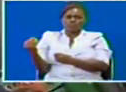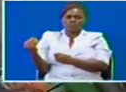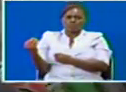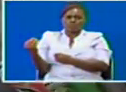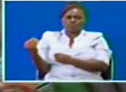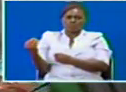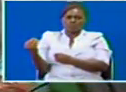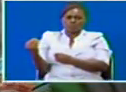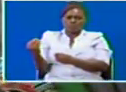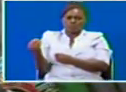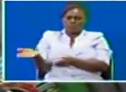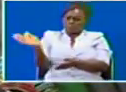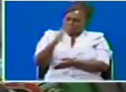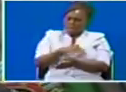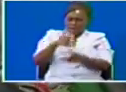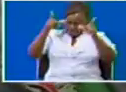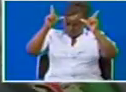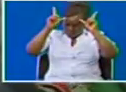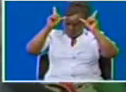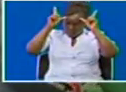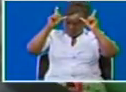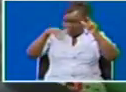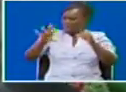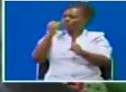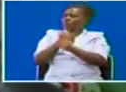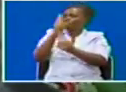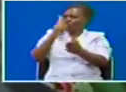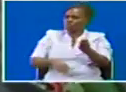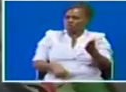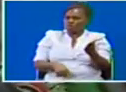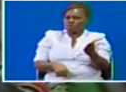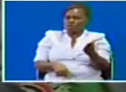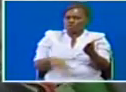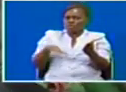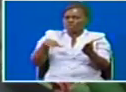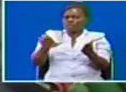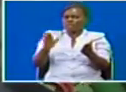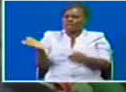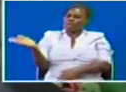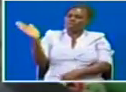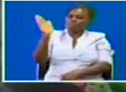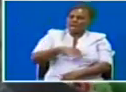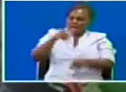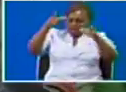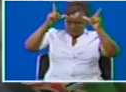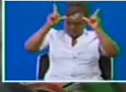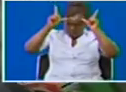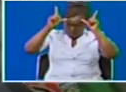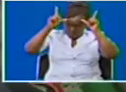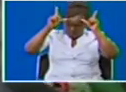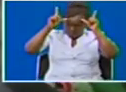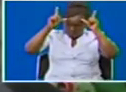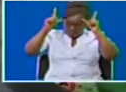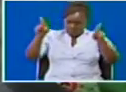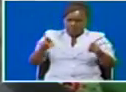nini waziende kurudisha? Wao wanafanya nini? Let them know that they have to bring back the cows and the goats